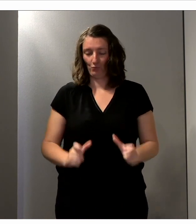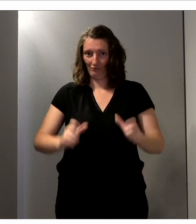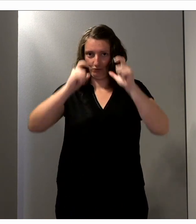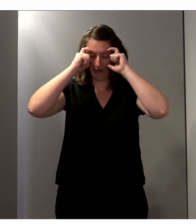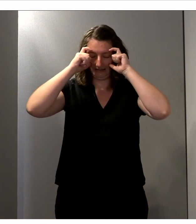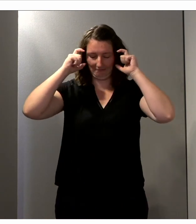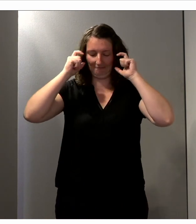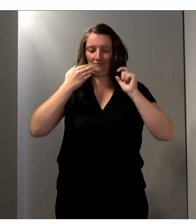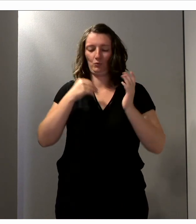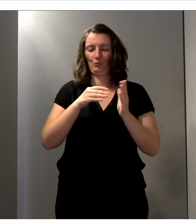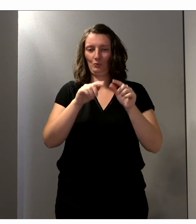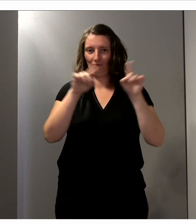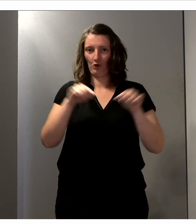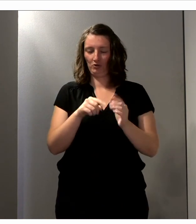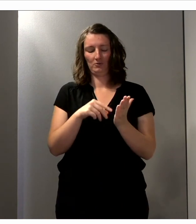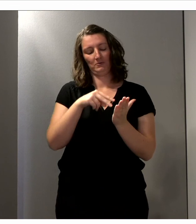lunettes et je vais lire